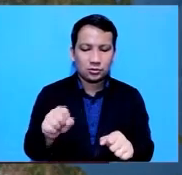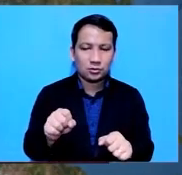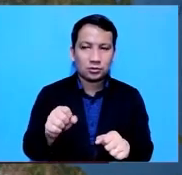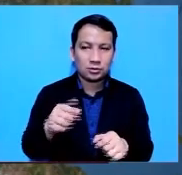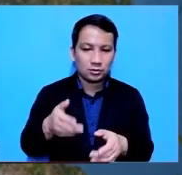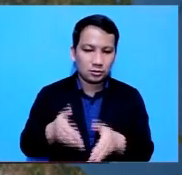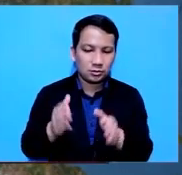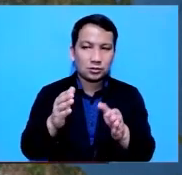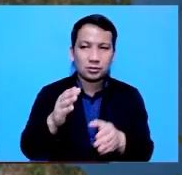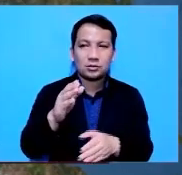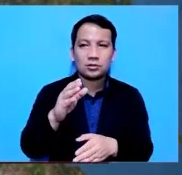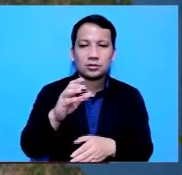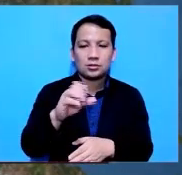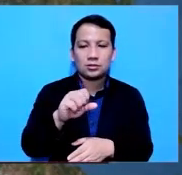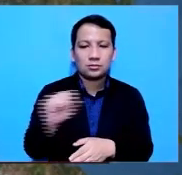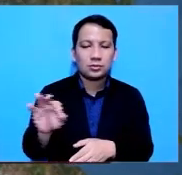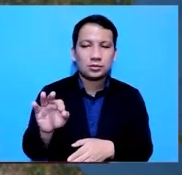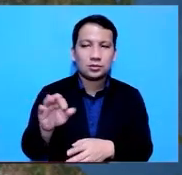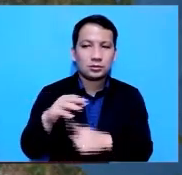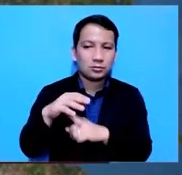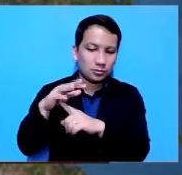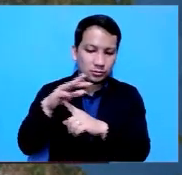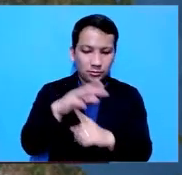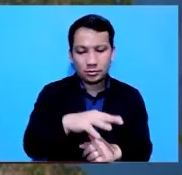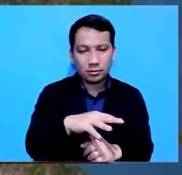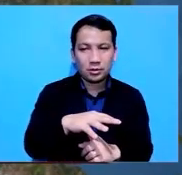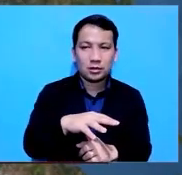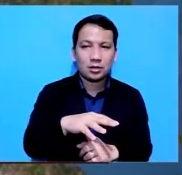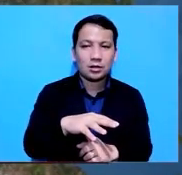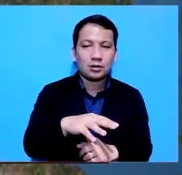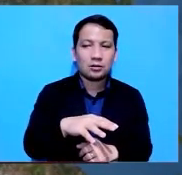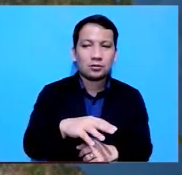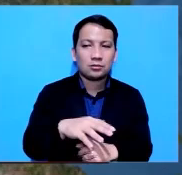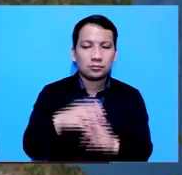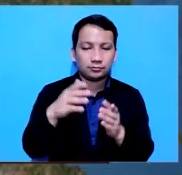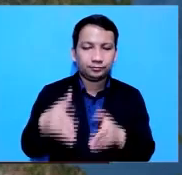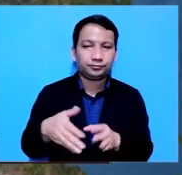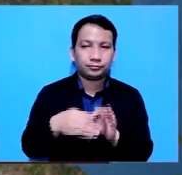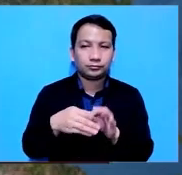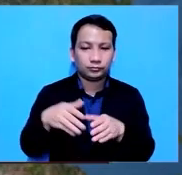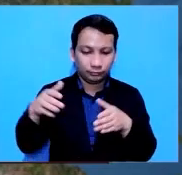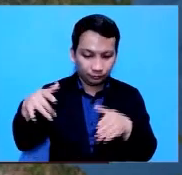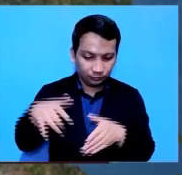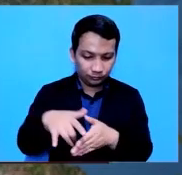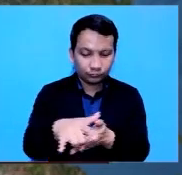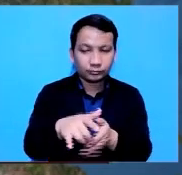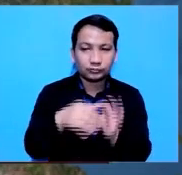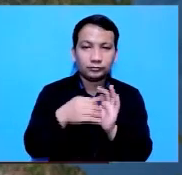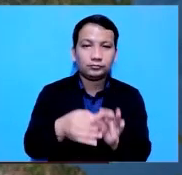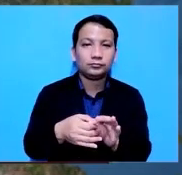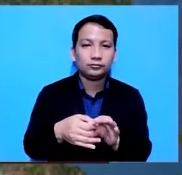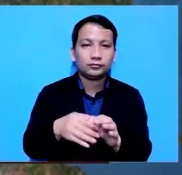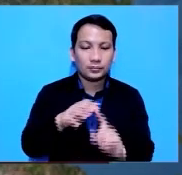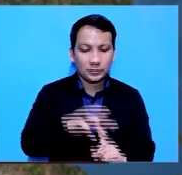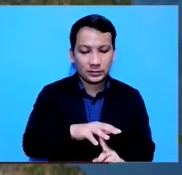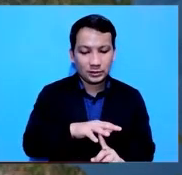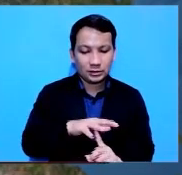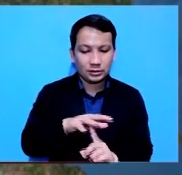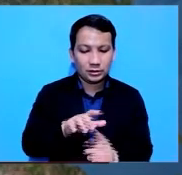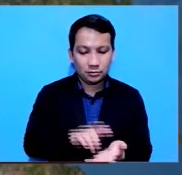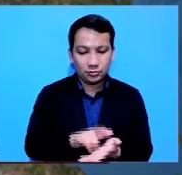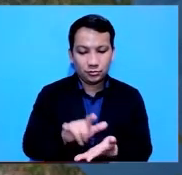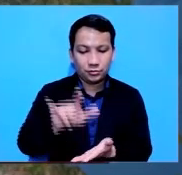Fernando Air Base. Ang upwind leg ay ang bahagi ng runway kung saan dapat ay pa-takeoff na ang aircraft.